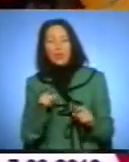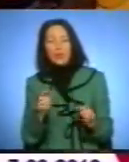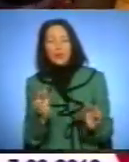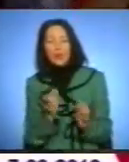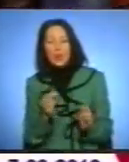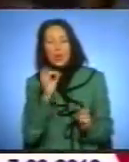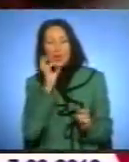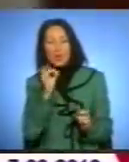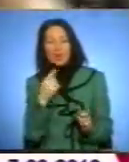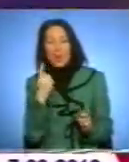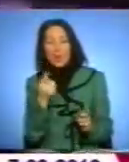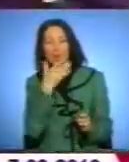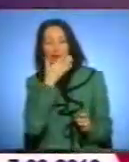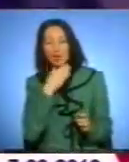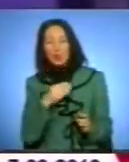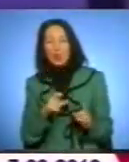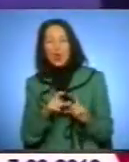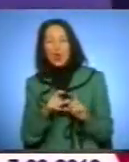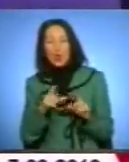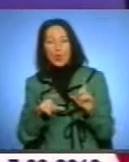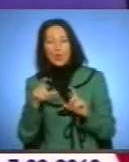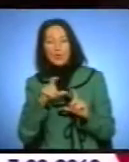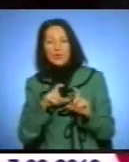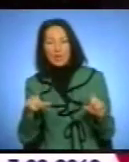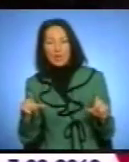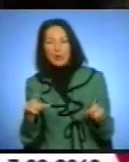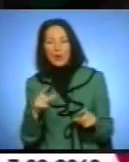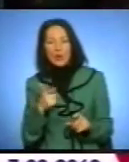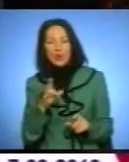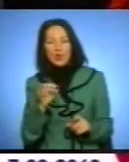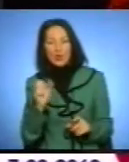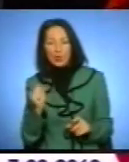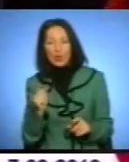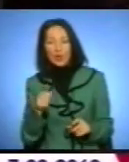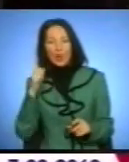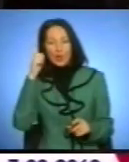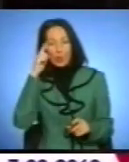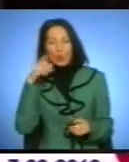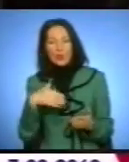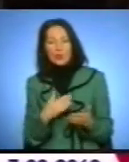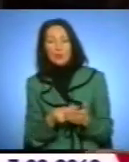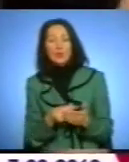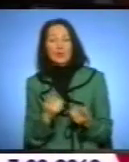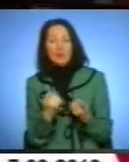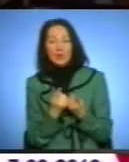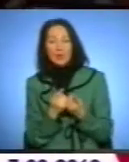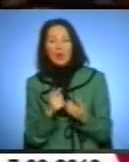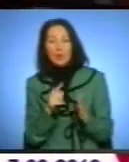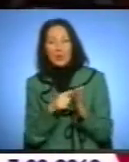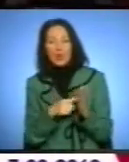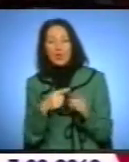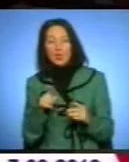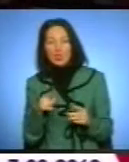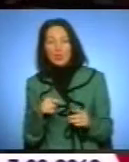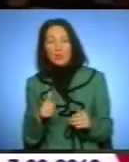красуня університету Лілія Гричук. Думку своєї однокурсниці поділяють і інші. Вони пишаються тим, що навчаються в одному